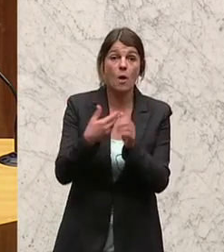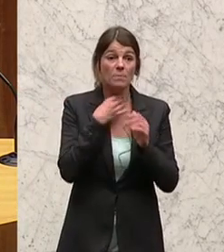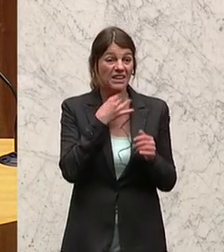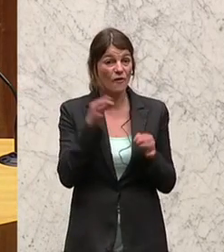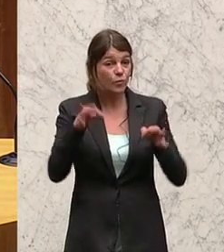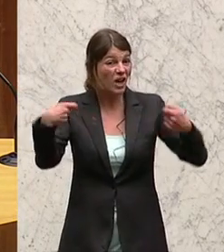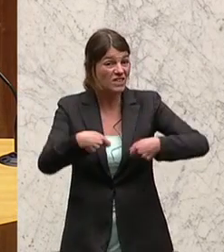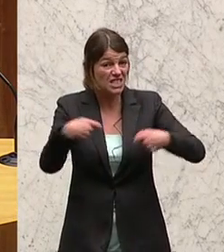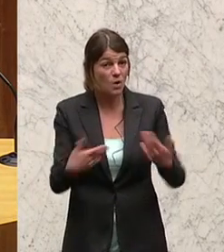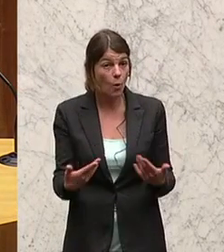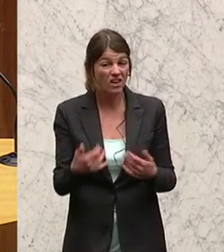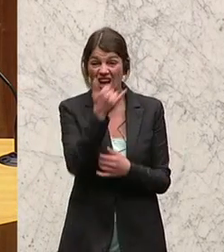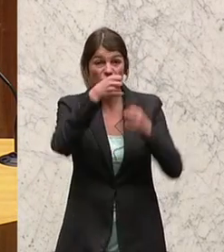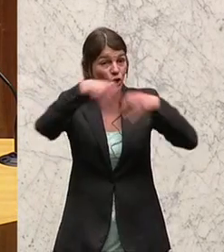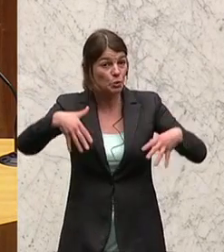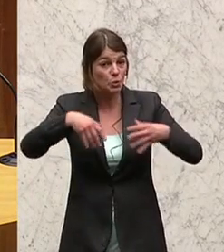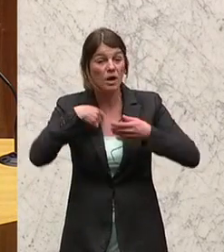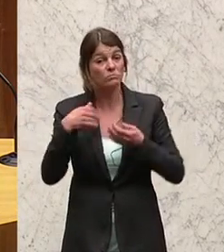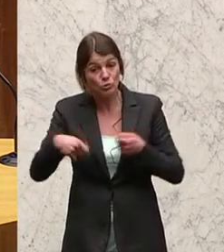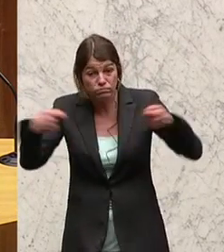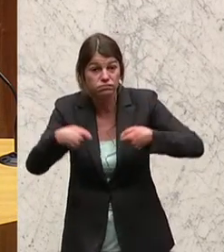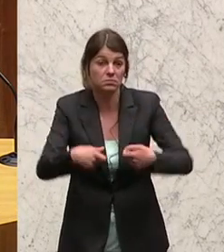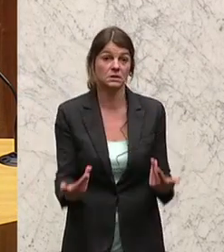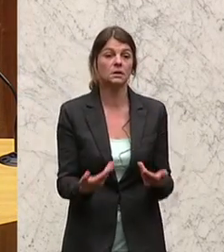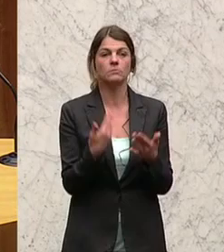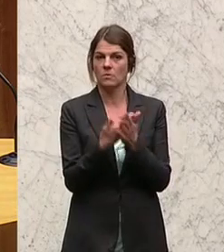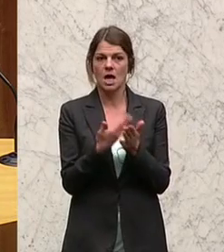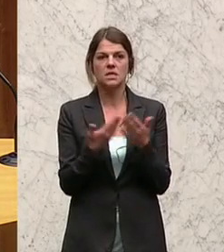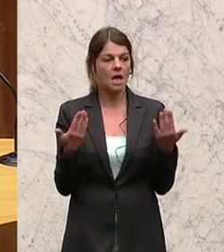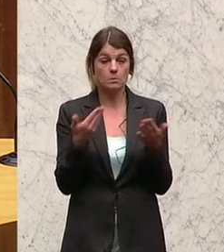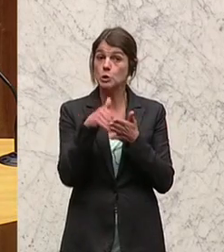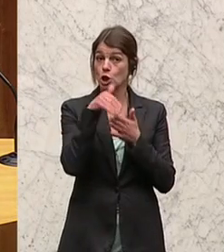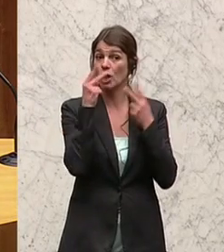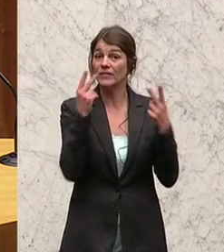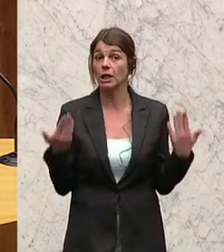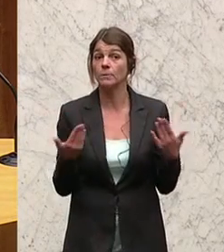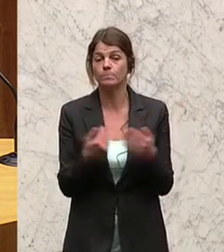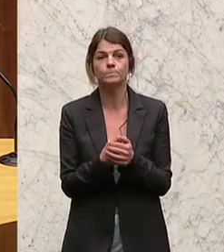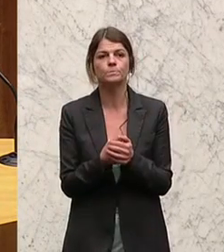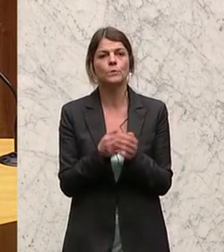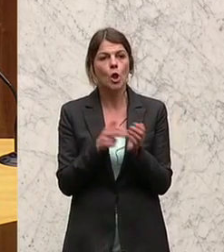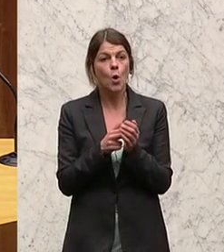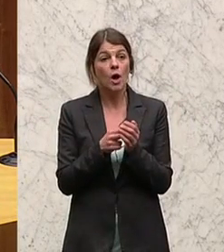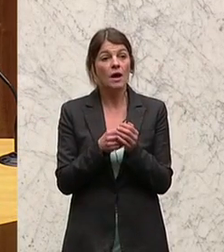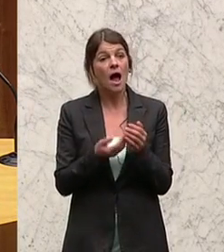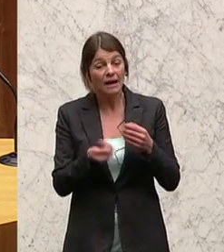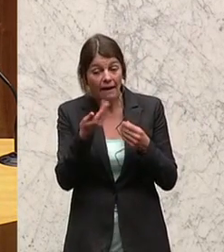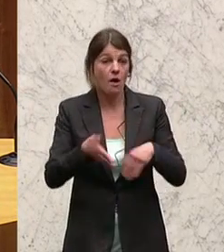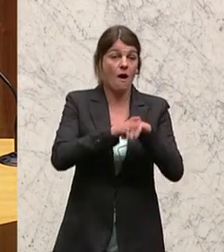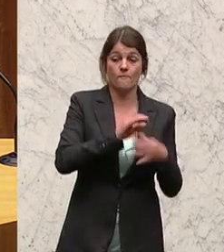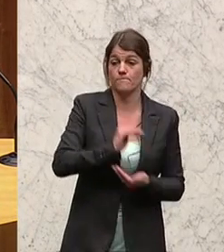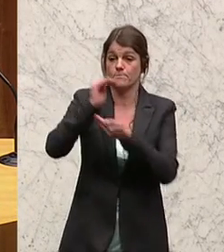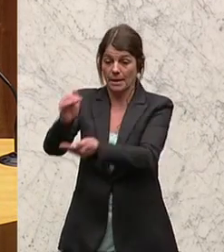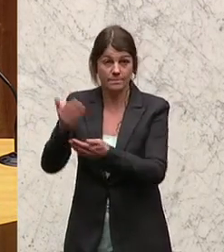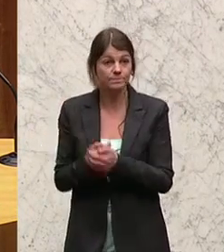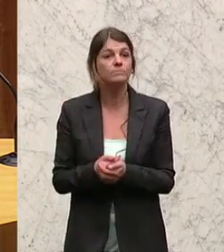Investitionen und in der Infrastruktur. Daher ist es natürlich sehr wichtig, dass zusätzliches Geld, das das